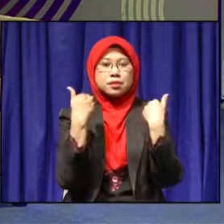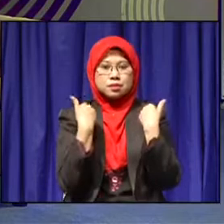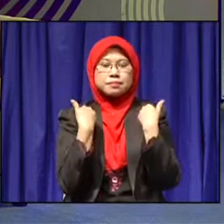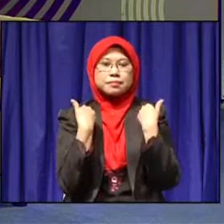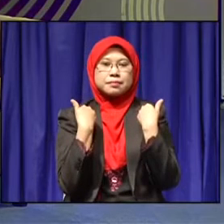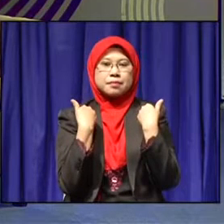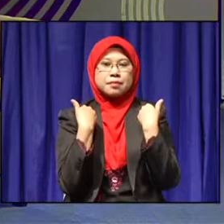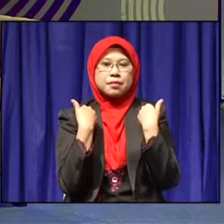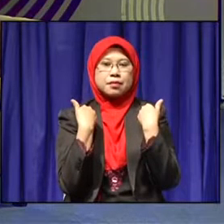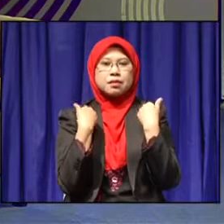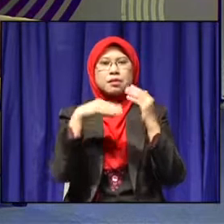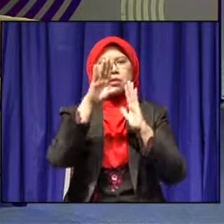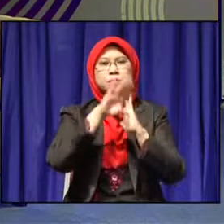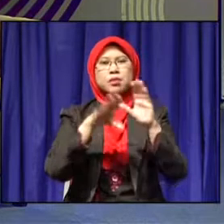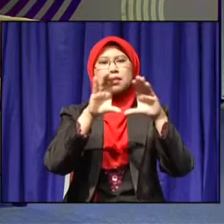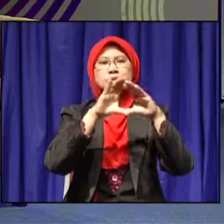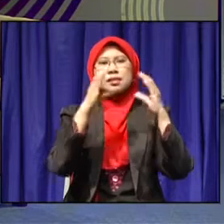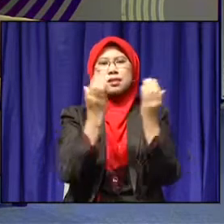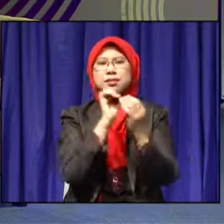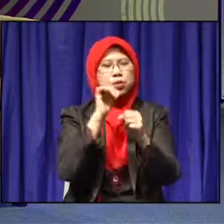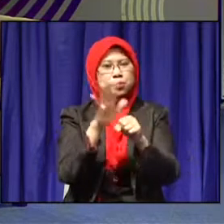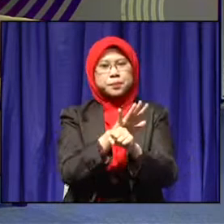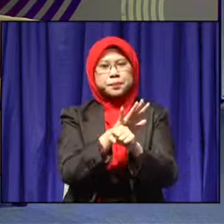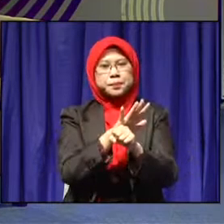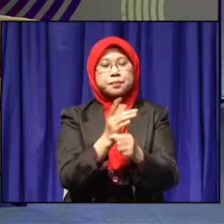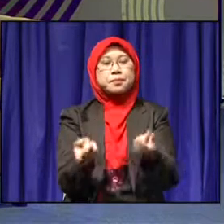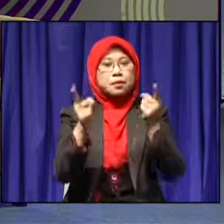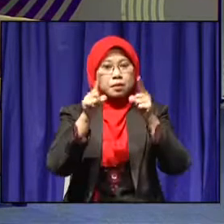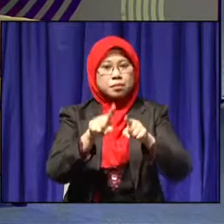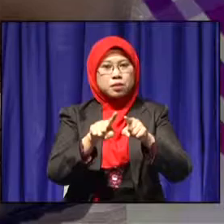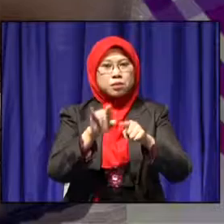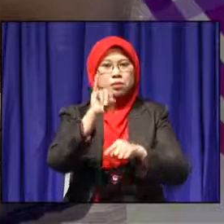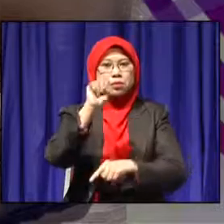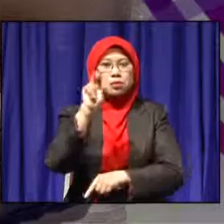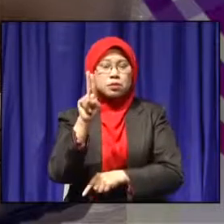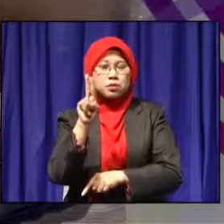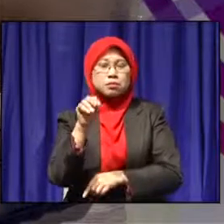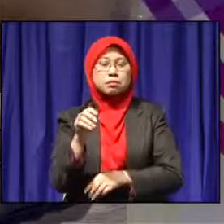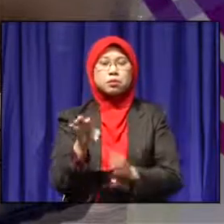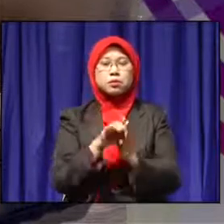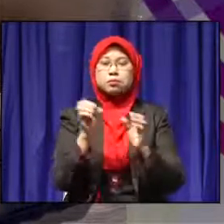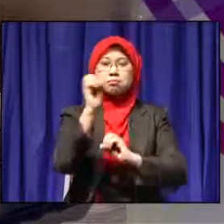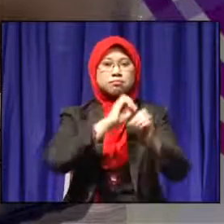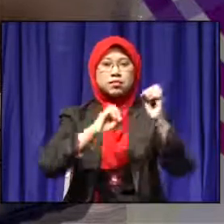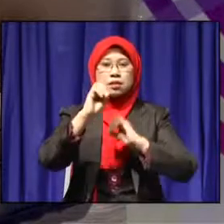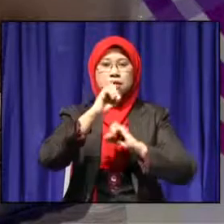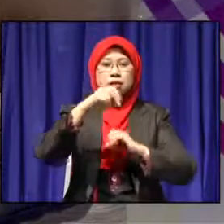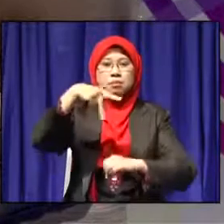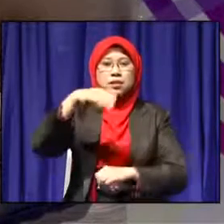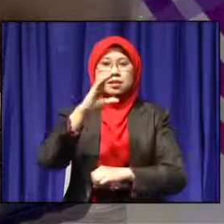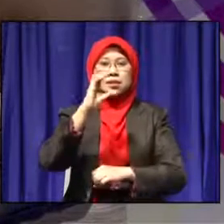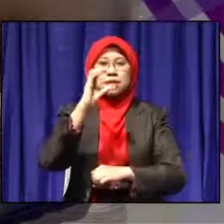kekurangan bilik darjah ataupun benakku isu seperti diadu peruntukan BCG